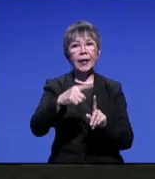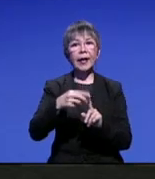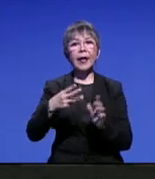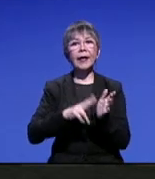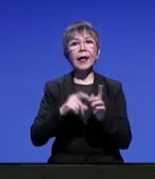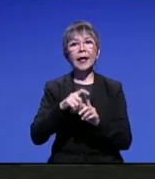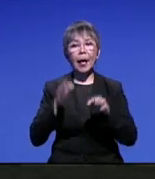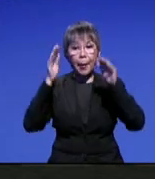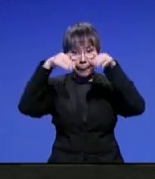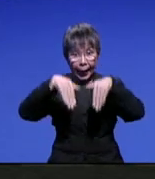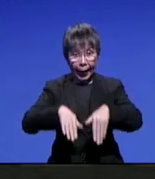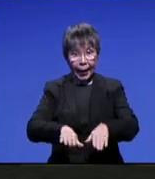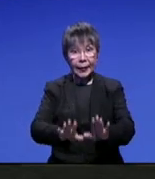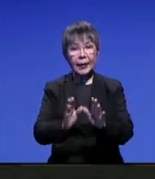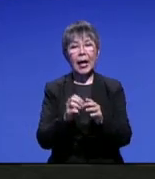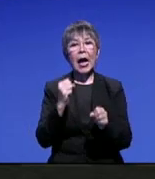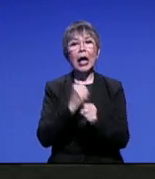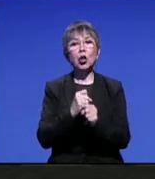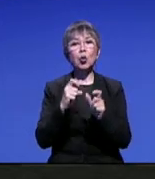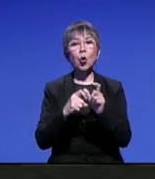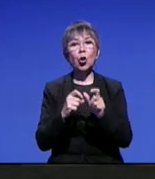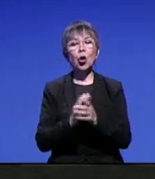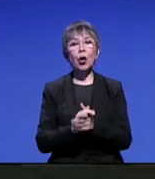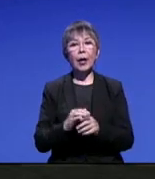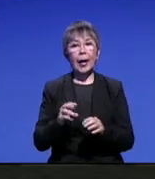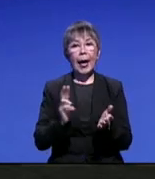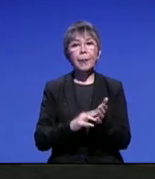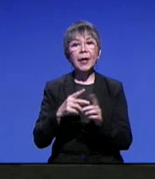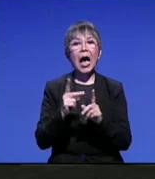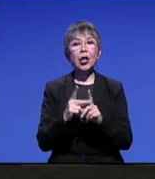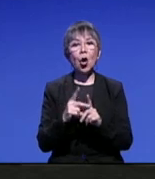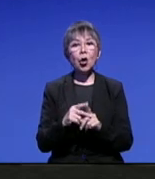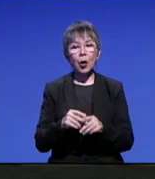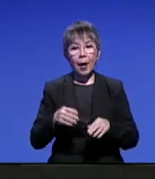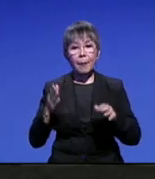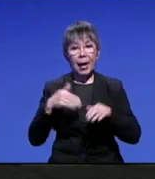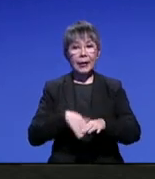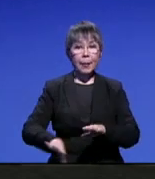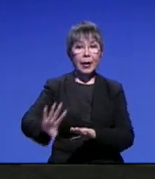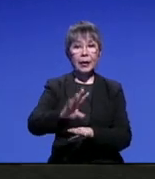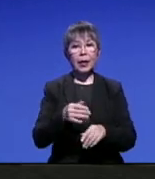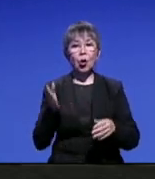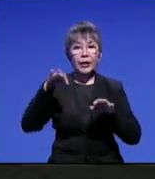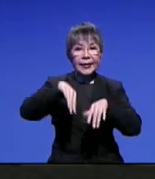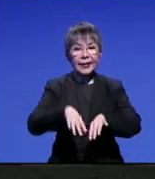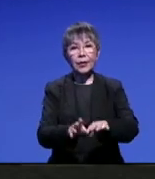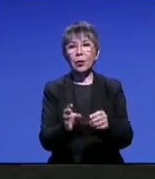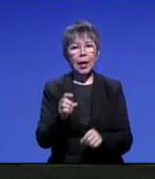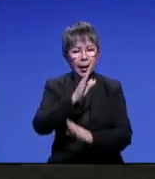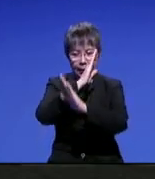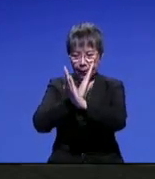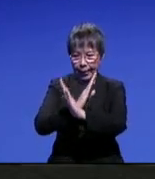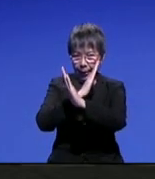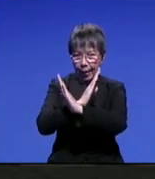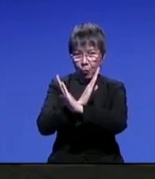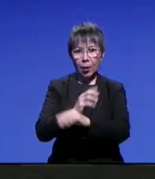kemudian Menteng Raya, Gatot Subroto, Es Parman, MT Haryono, Matraman Raya, Salemba, dan Otista juga terlarang